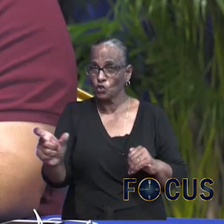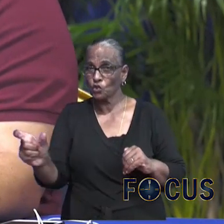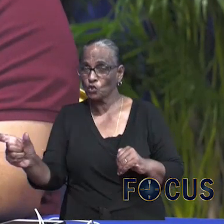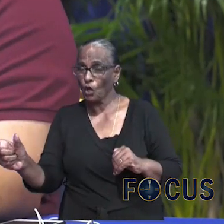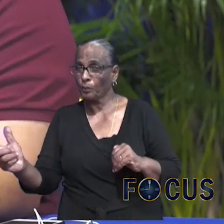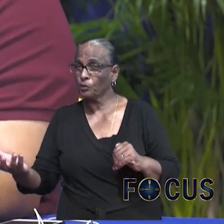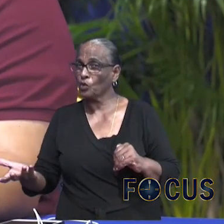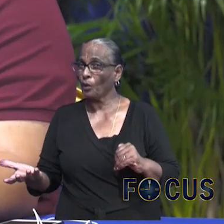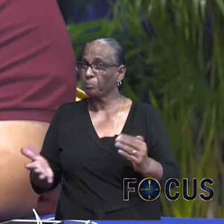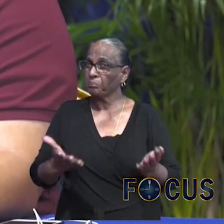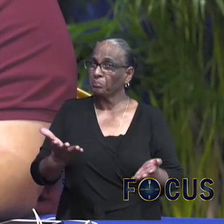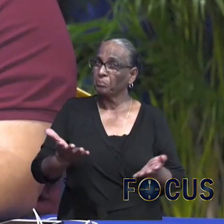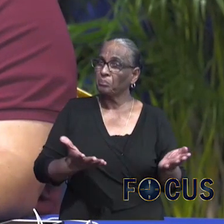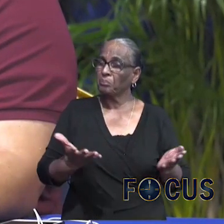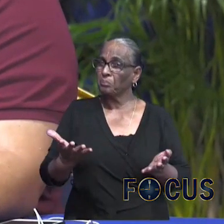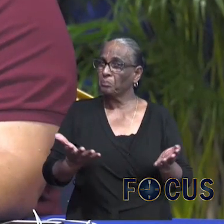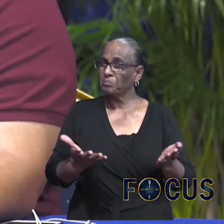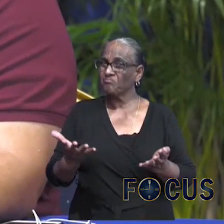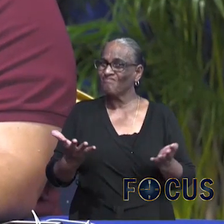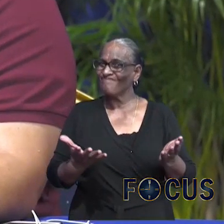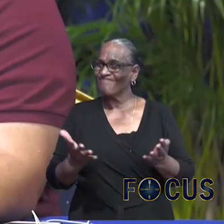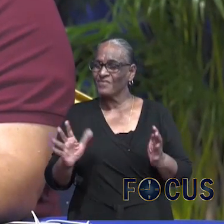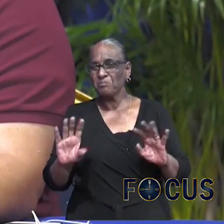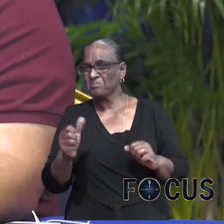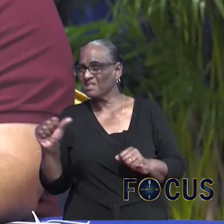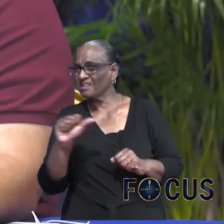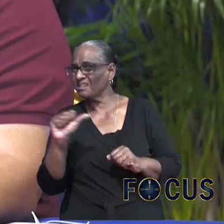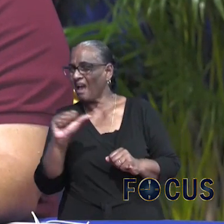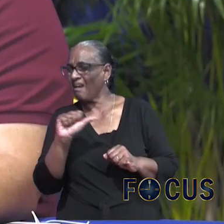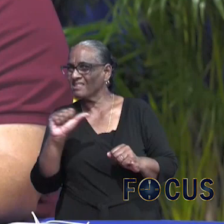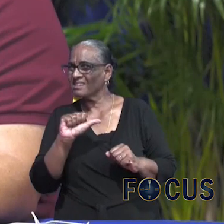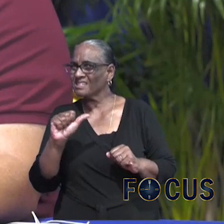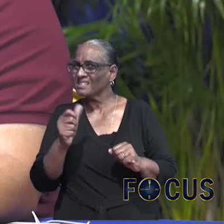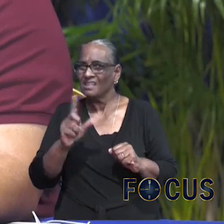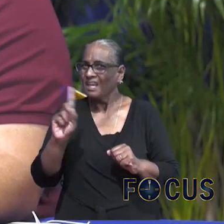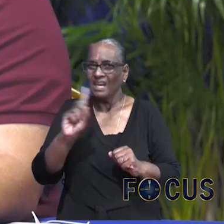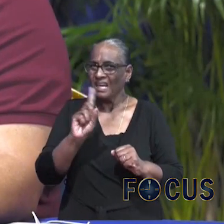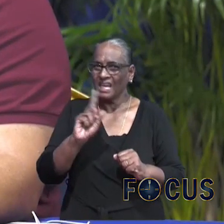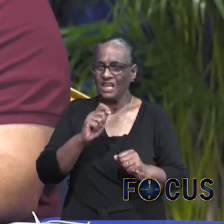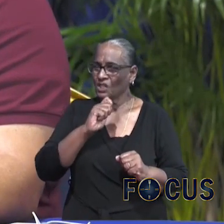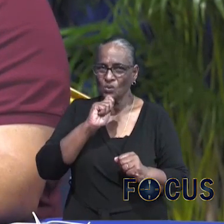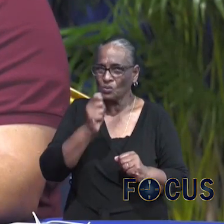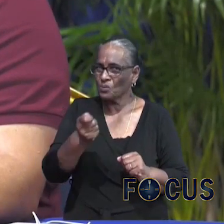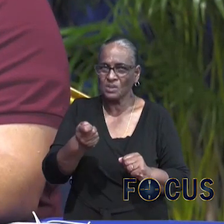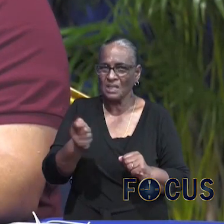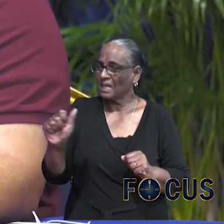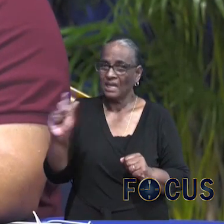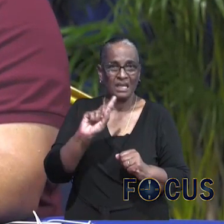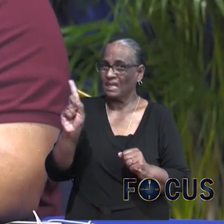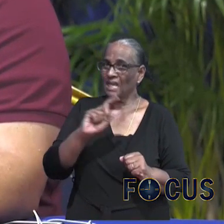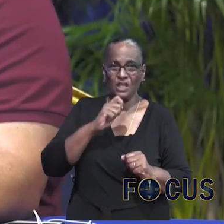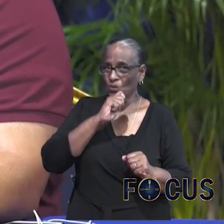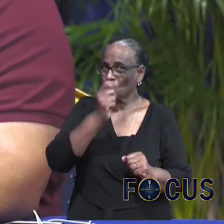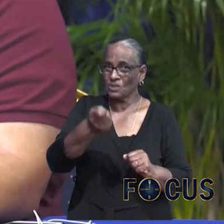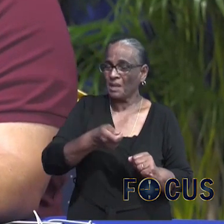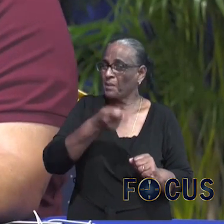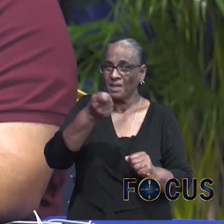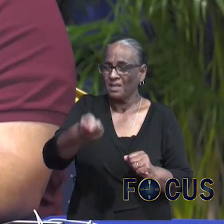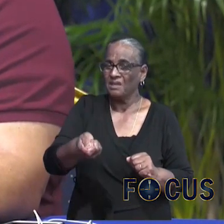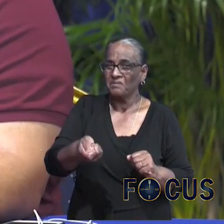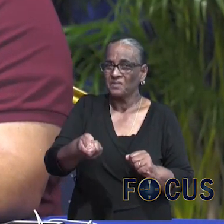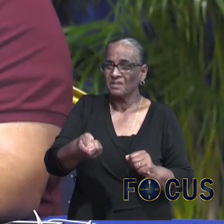doen. Ik denk dat het een beetje anders zit. Er is geen toestemming, naar mijn weten is er geen toestemming